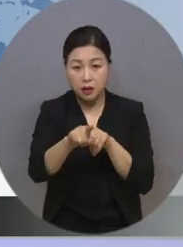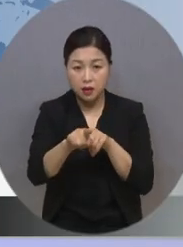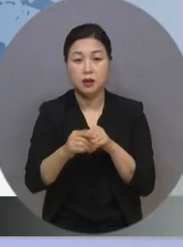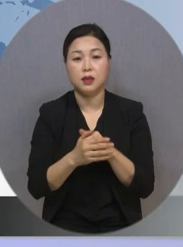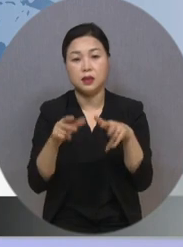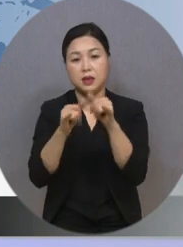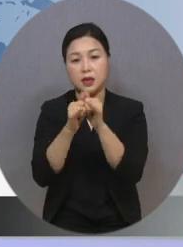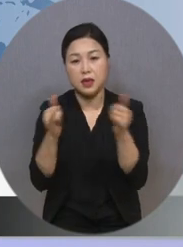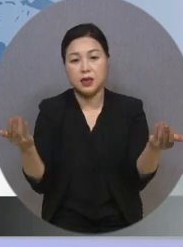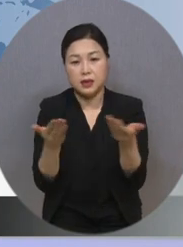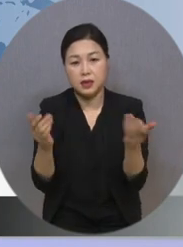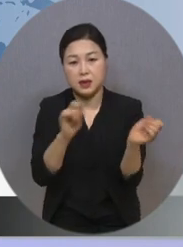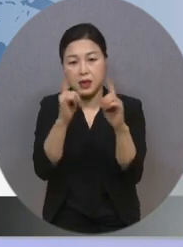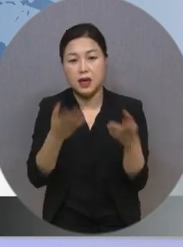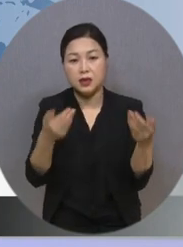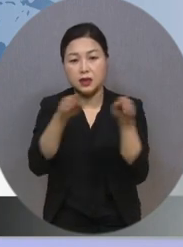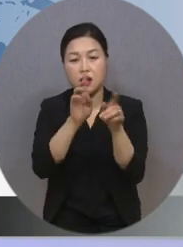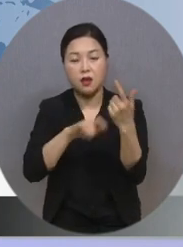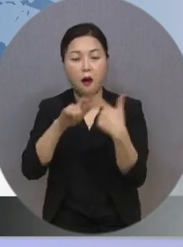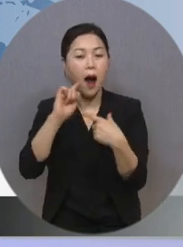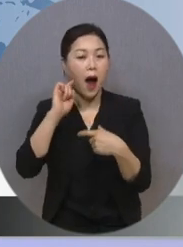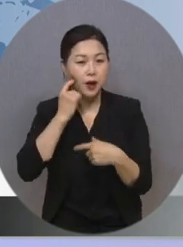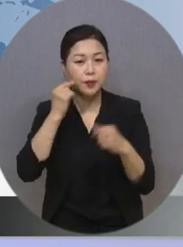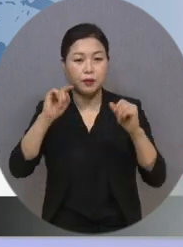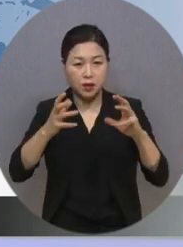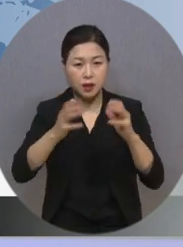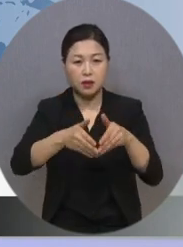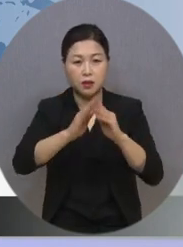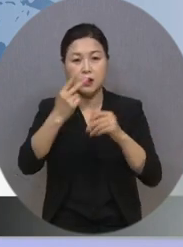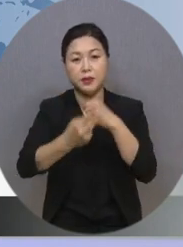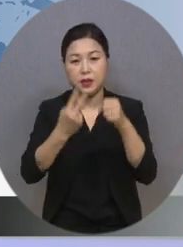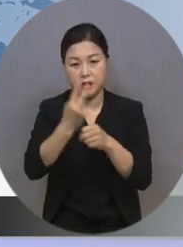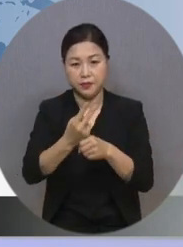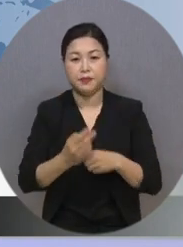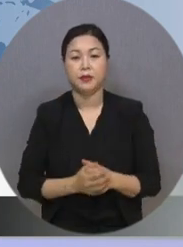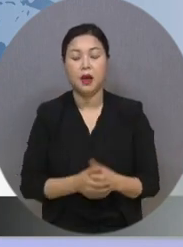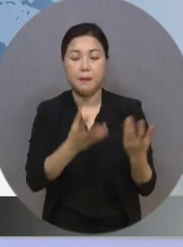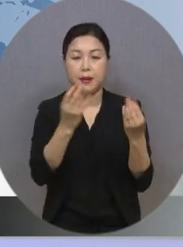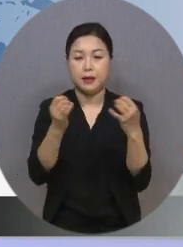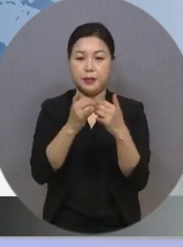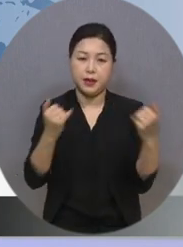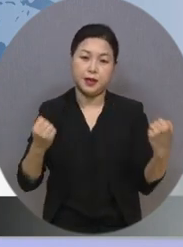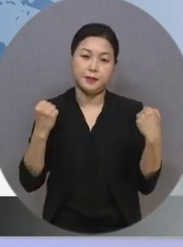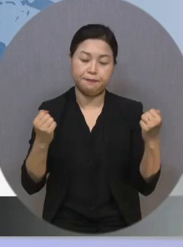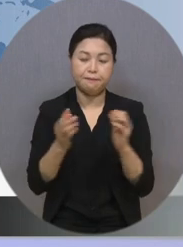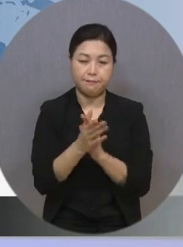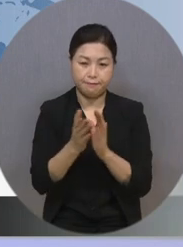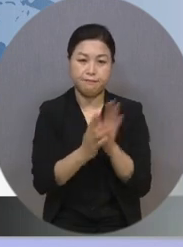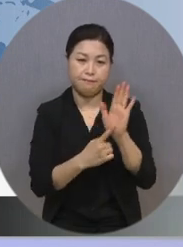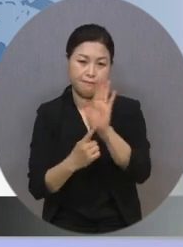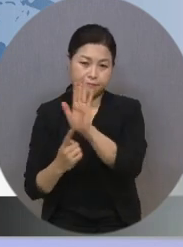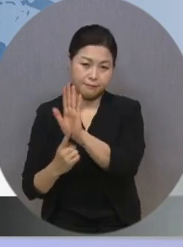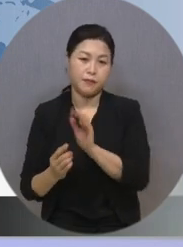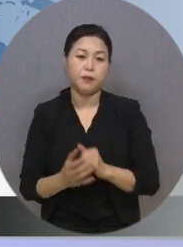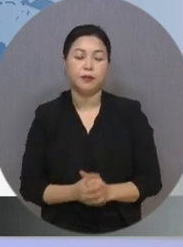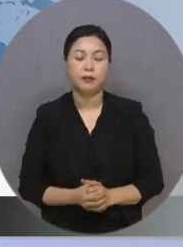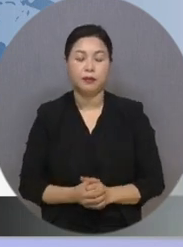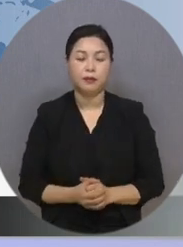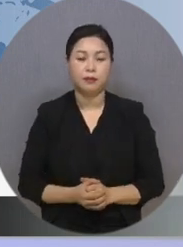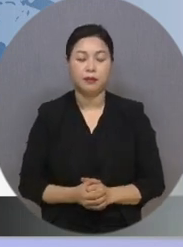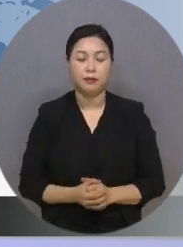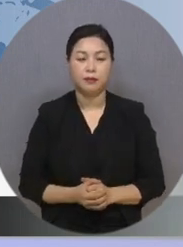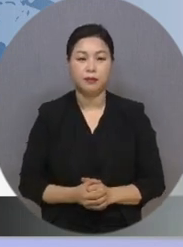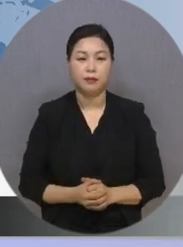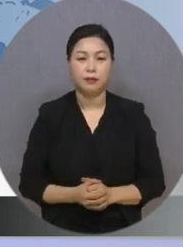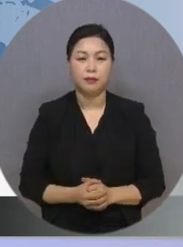직업재활시설 더 아름다운 세상이 설립 2주년을 맞았습니다. 많은 이들의 응원이 전해졌는데요. 현장에 박성용